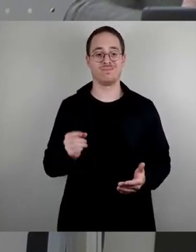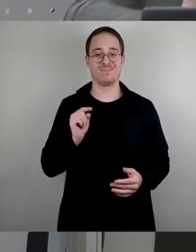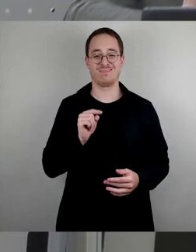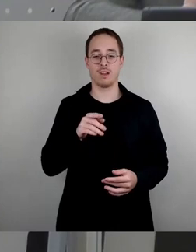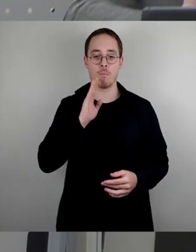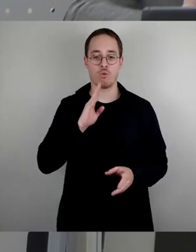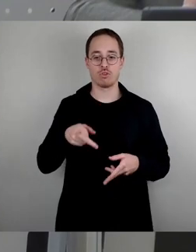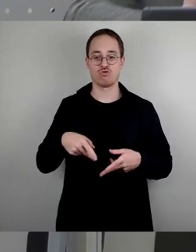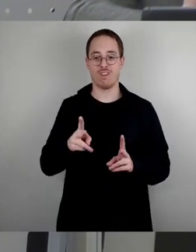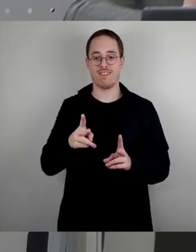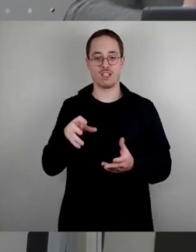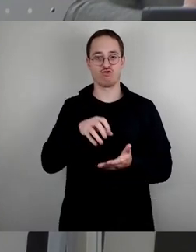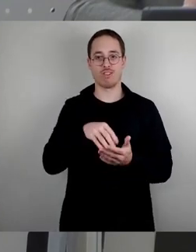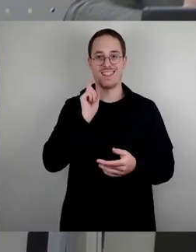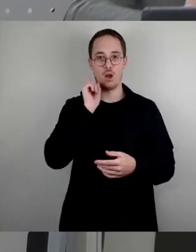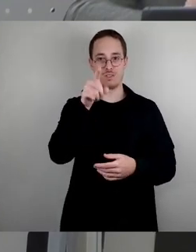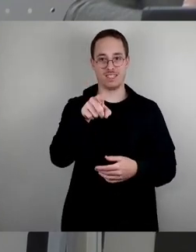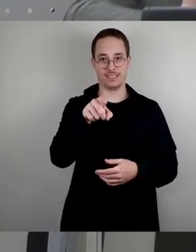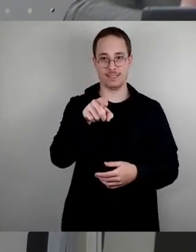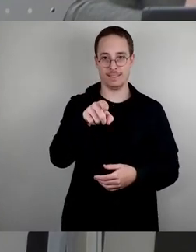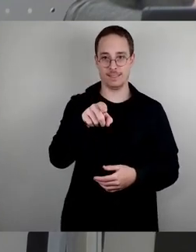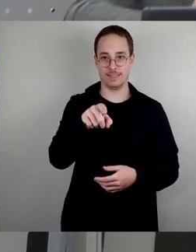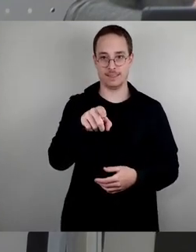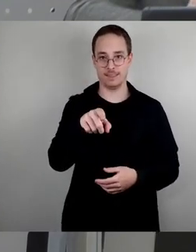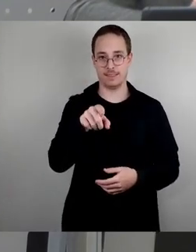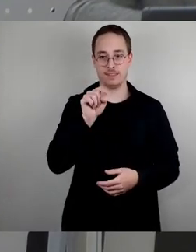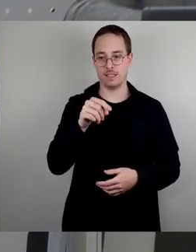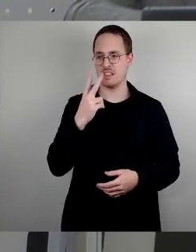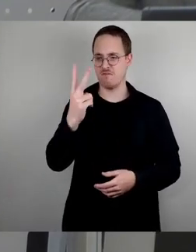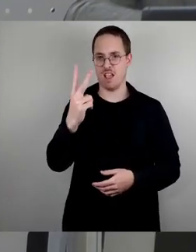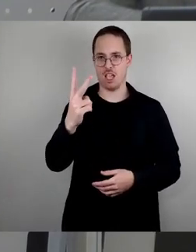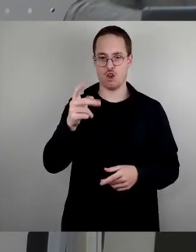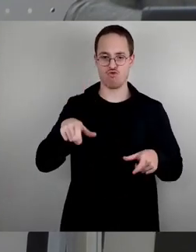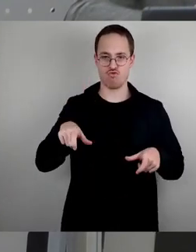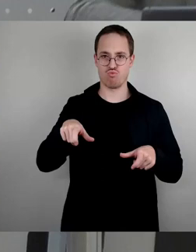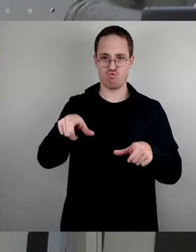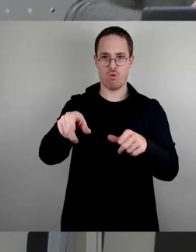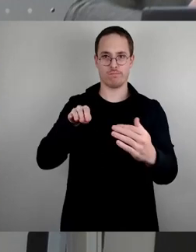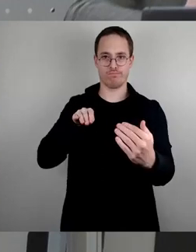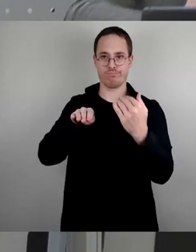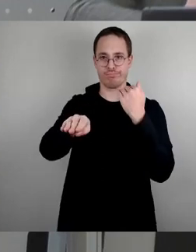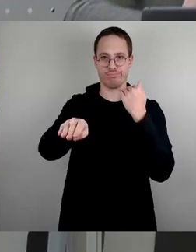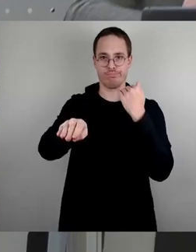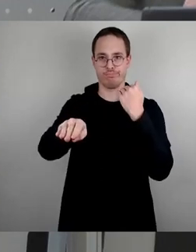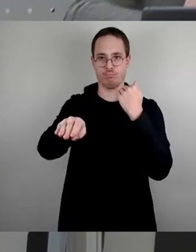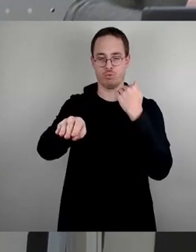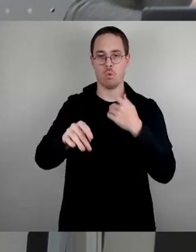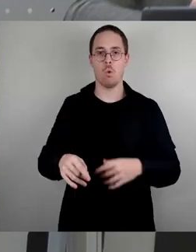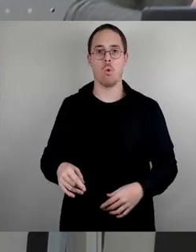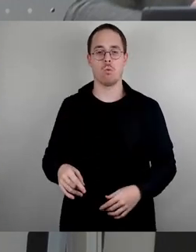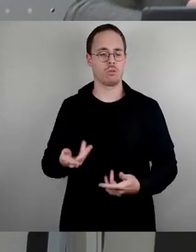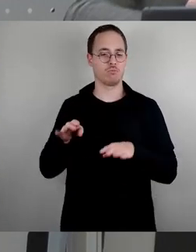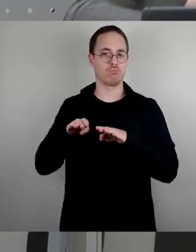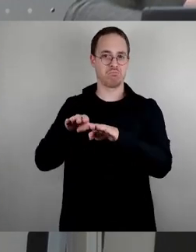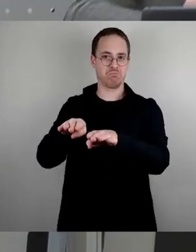stadtauswärtiger Richtung, ich sage mal, knapp zwei Spuren da waren und die Rechtsabbieger sozusagen